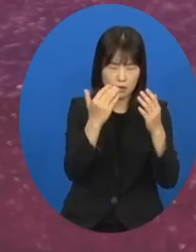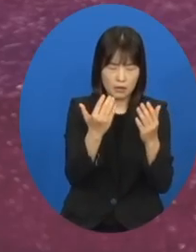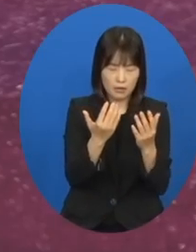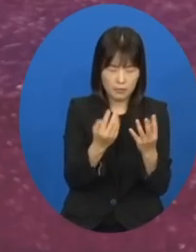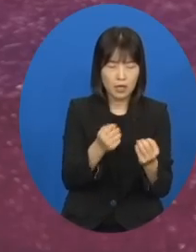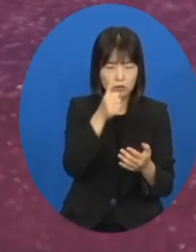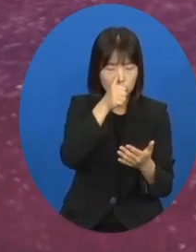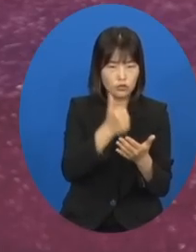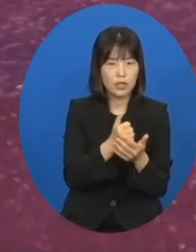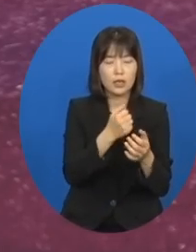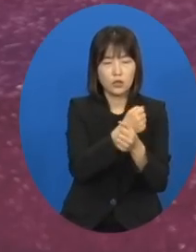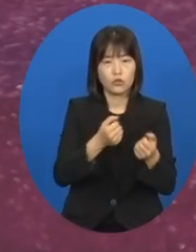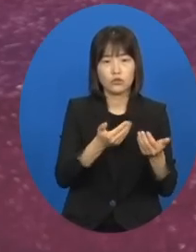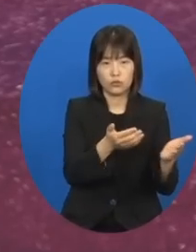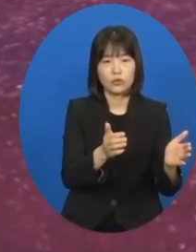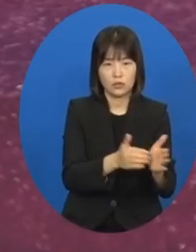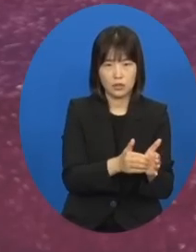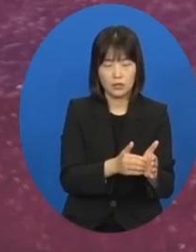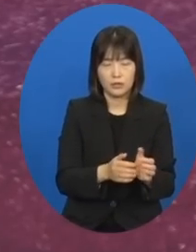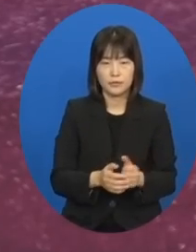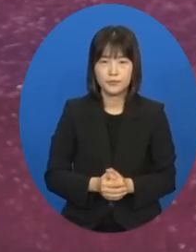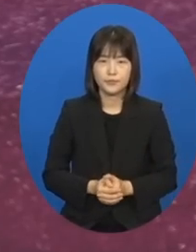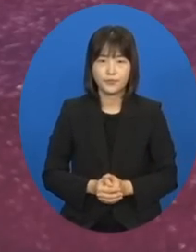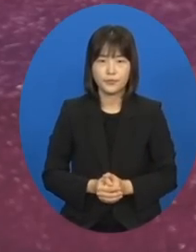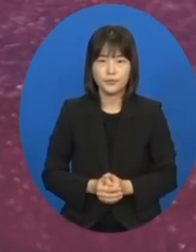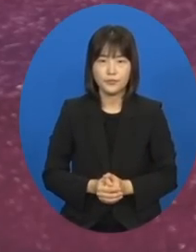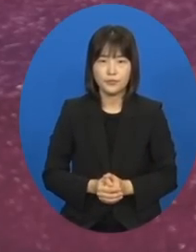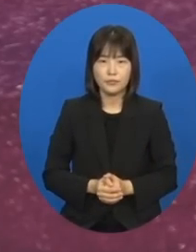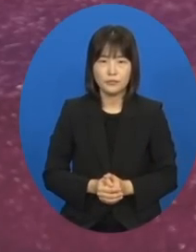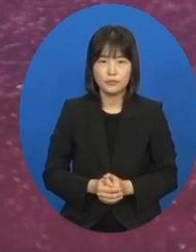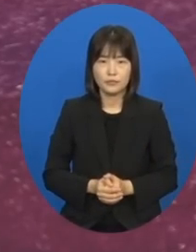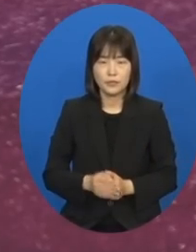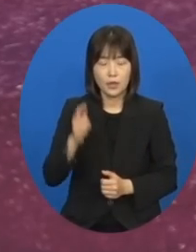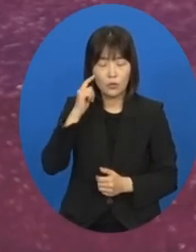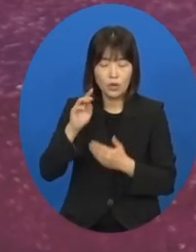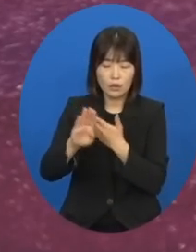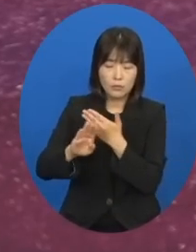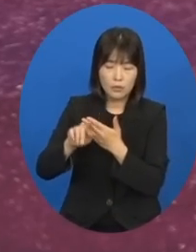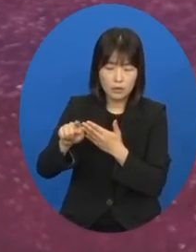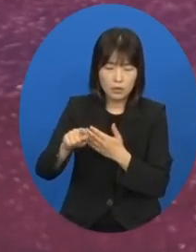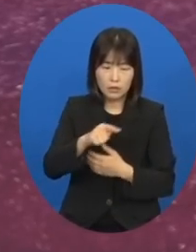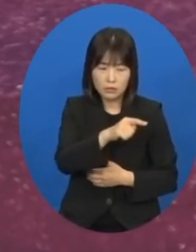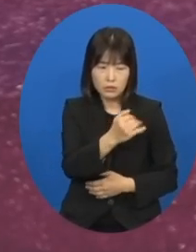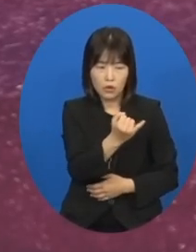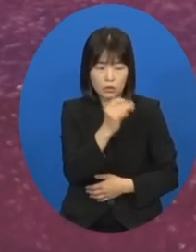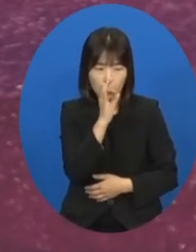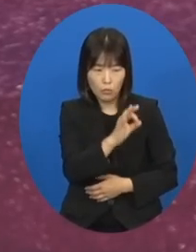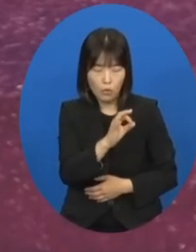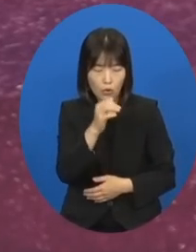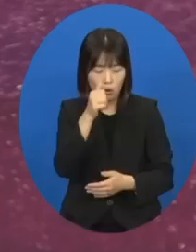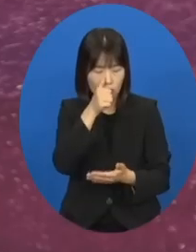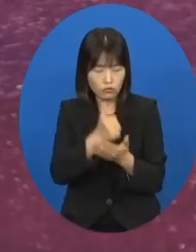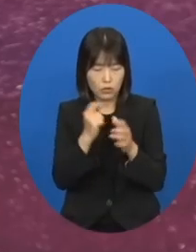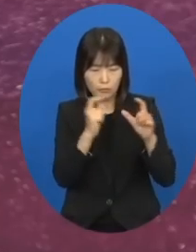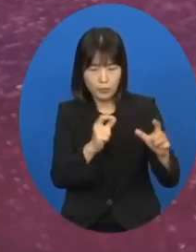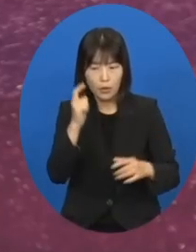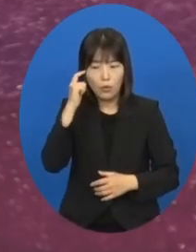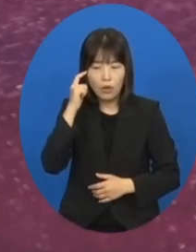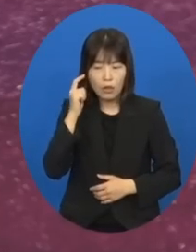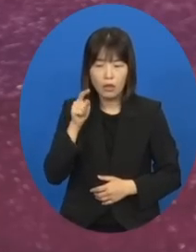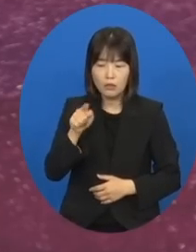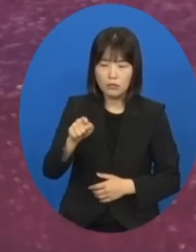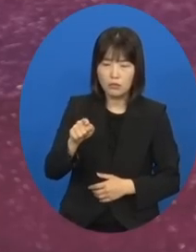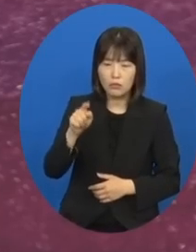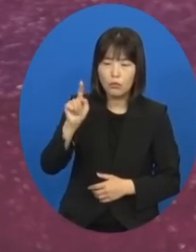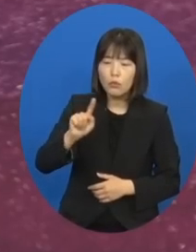해요 자 너 왜 그녀를 보면 정죄를 하냐 그녀의 과거에 대해서 너가 뭔데